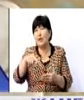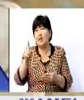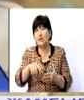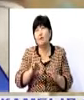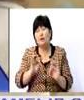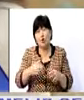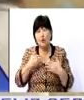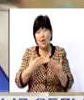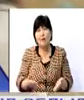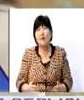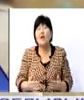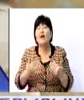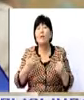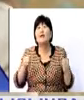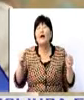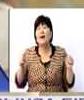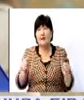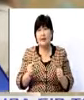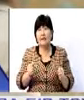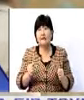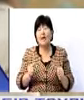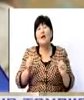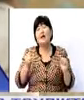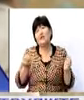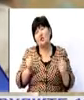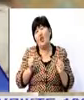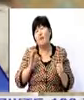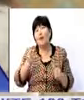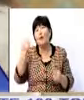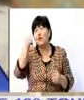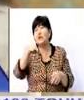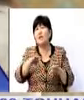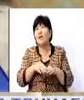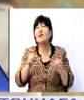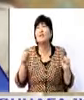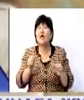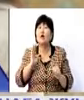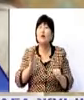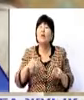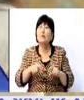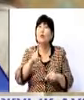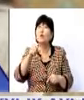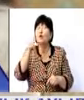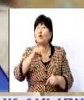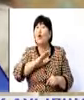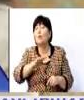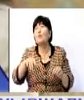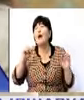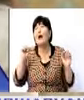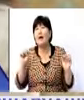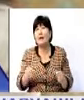сұраймыз. Биылғы қыс салқын болады, өткен жылғымен салыстырғанда салқын болады, бірақ 100 жылда болмаған